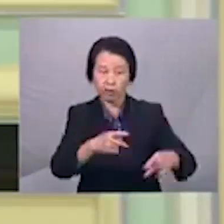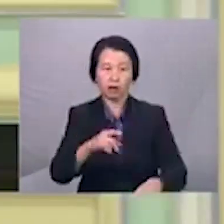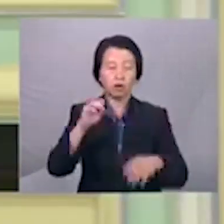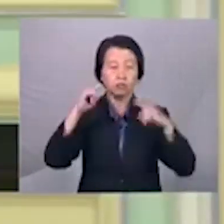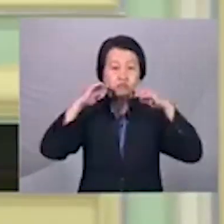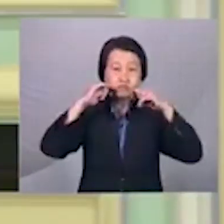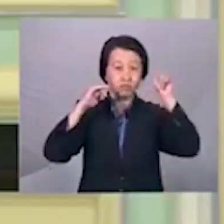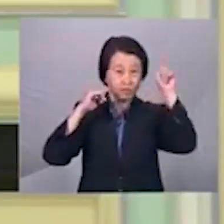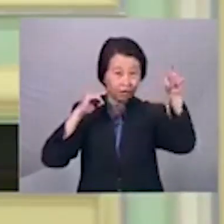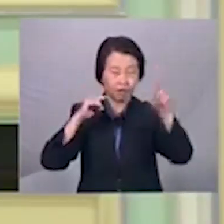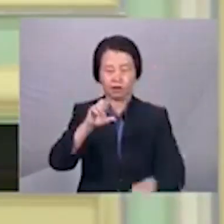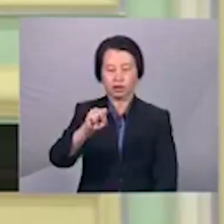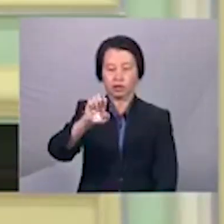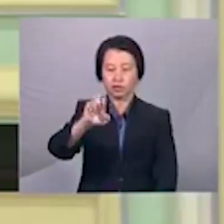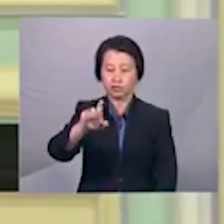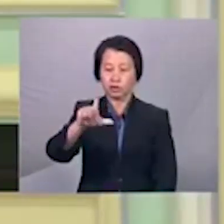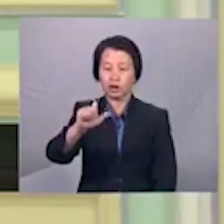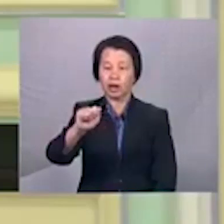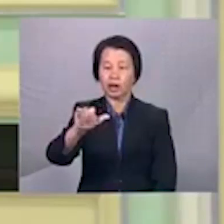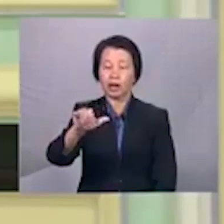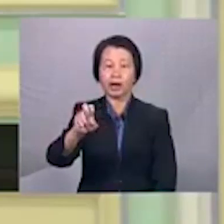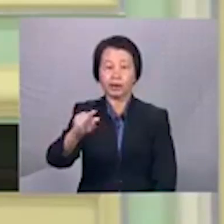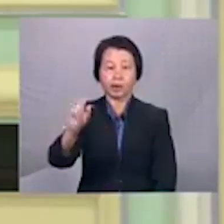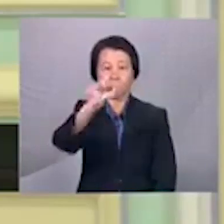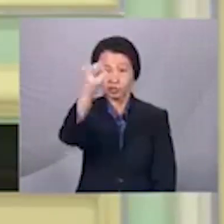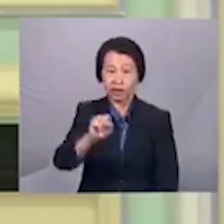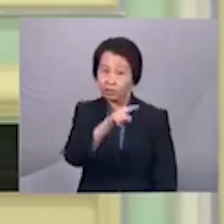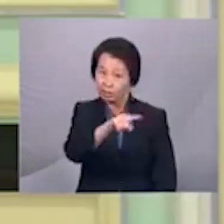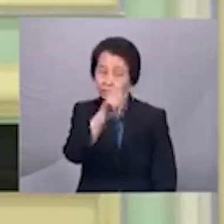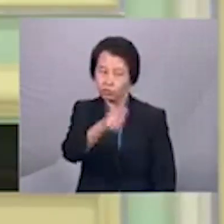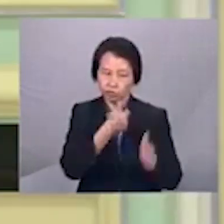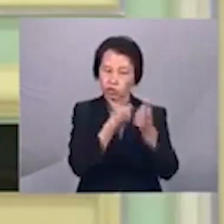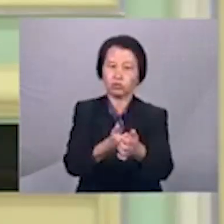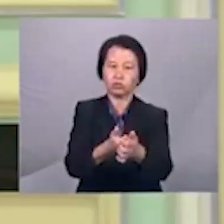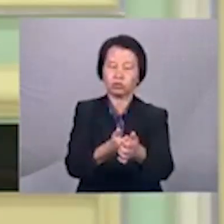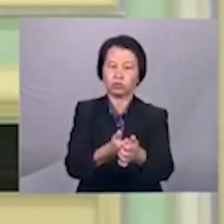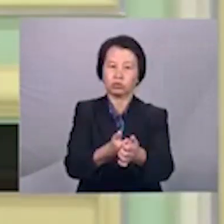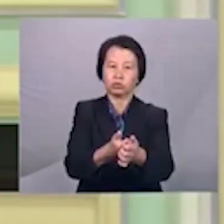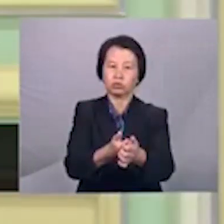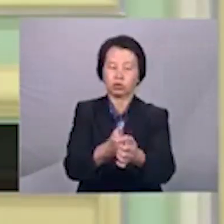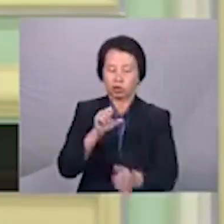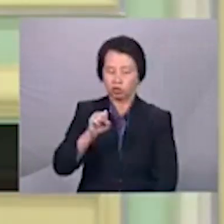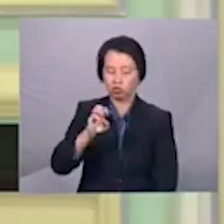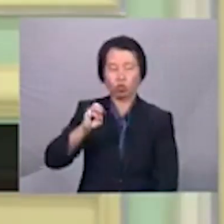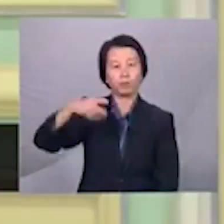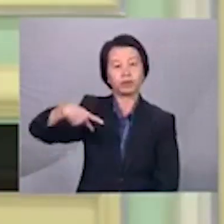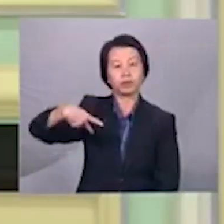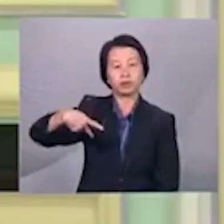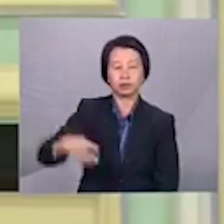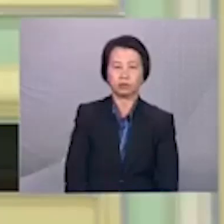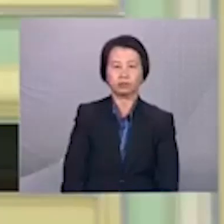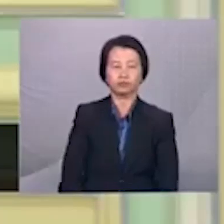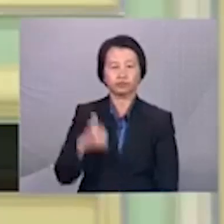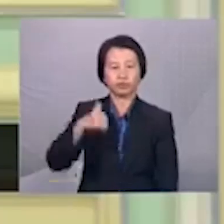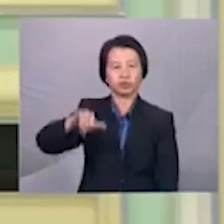mematuhi apa saja shopee yang dikeluarkan oleh pihak kerajaan semalam Juga